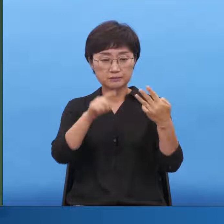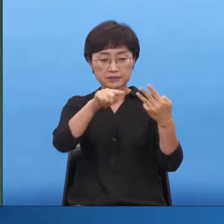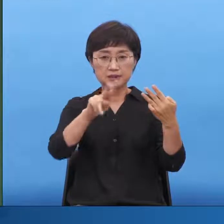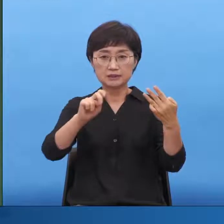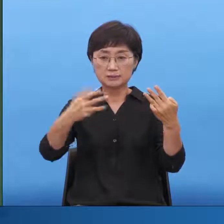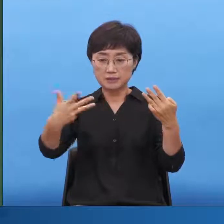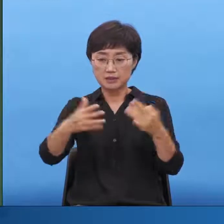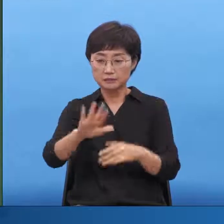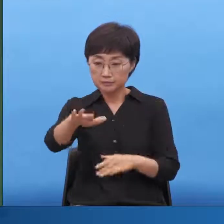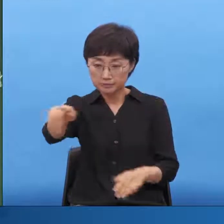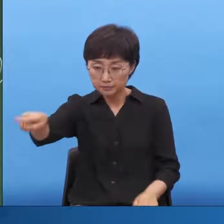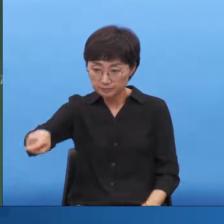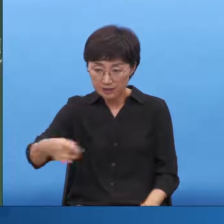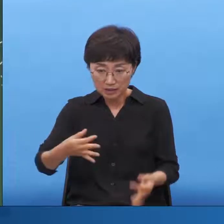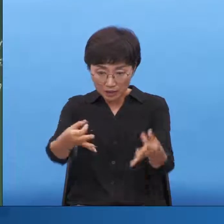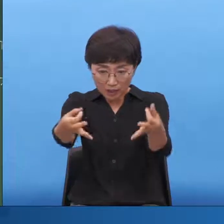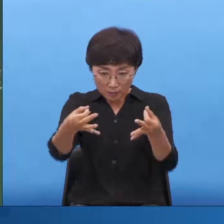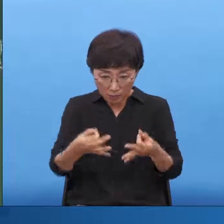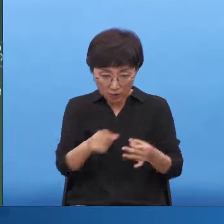자녀를 위해서 울어라.